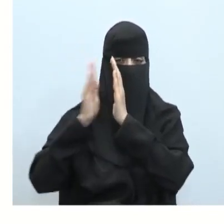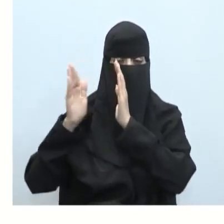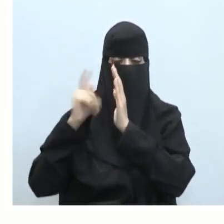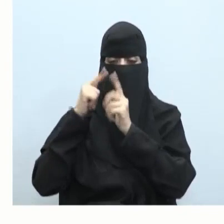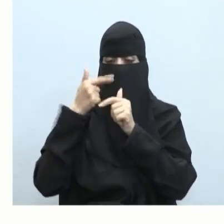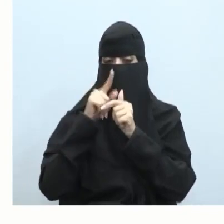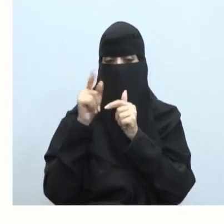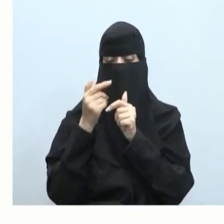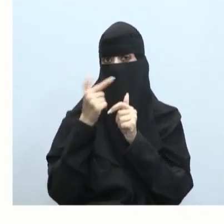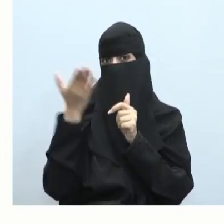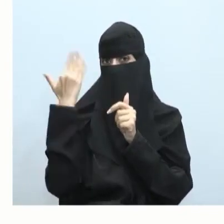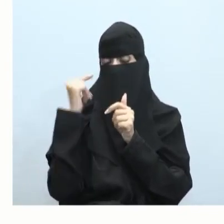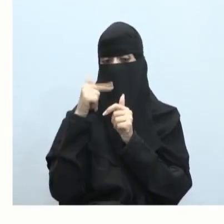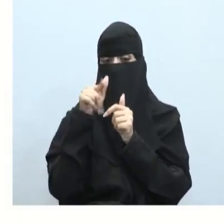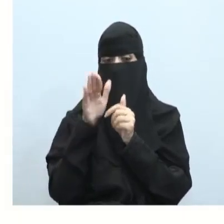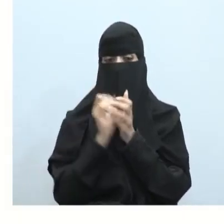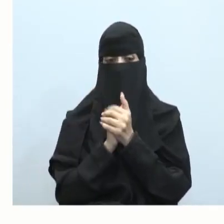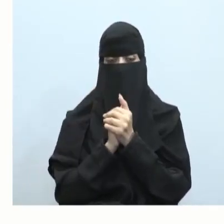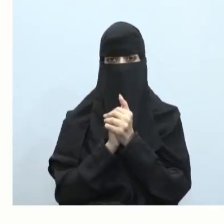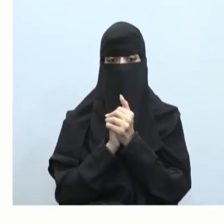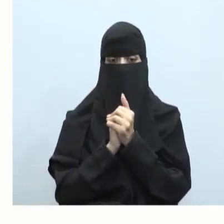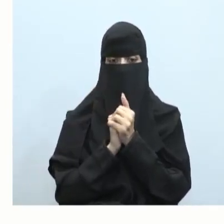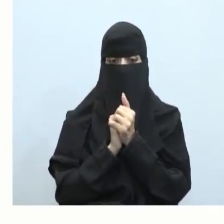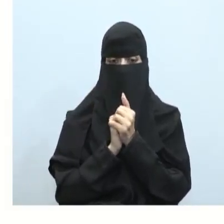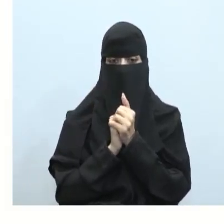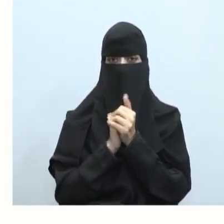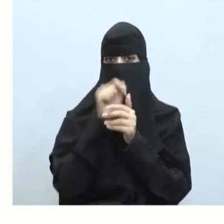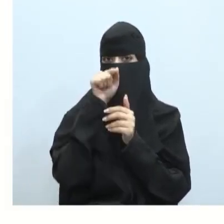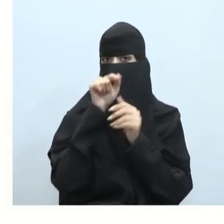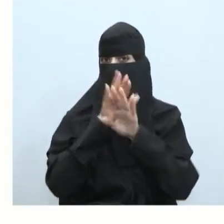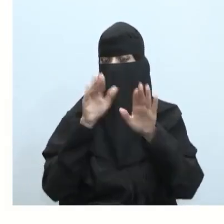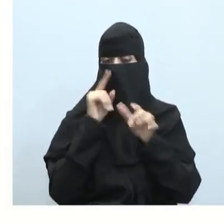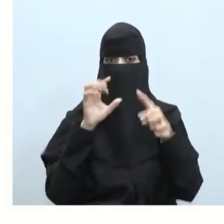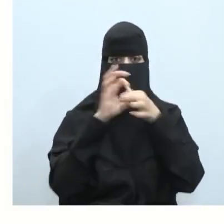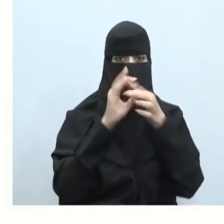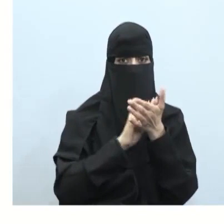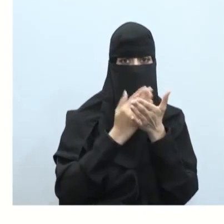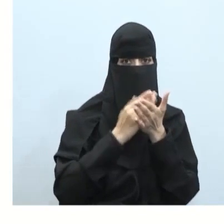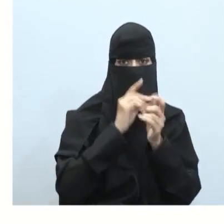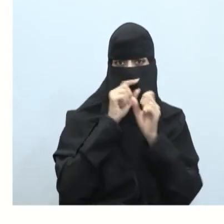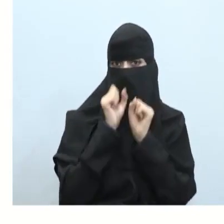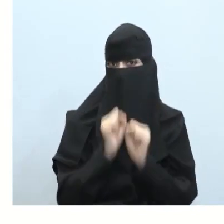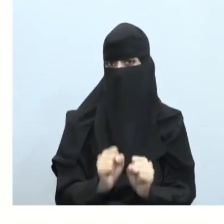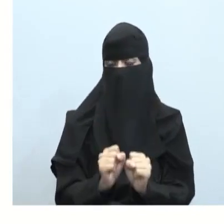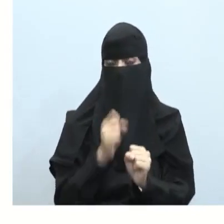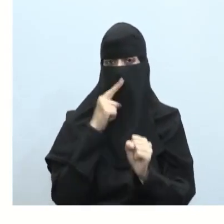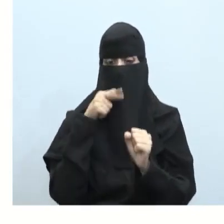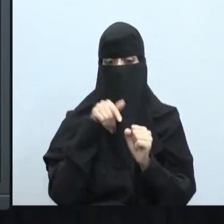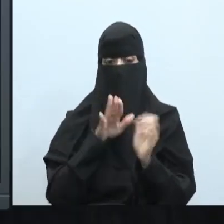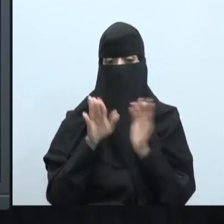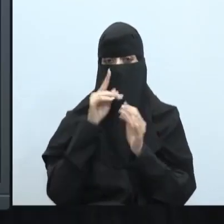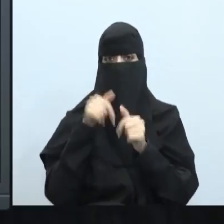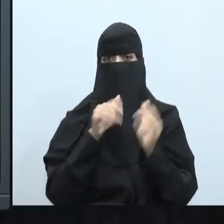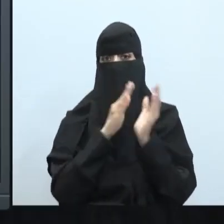تحدثنا في الدرس السابق عن اللايف وان هذه تكون داخل البرنامج المصدر